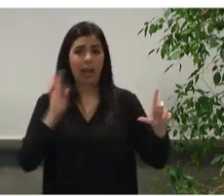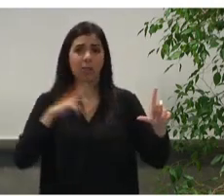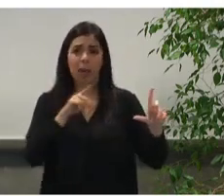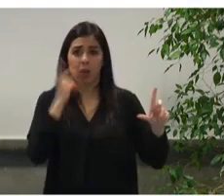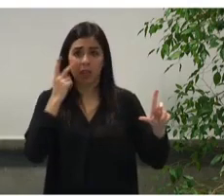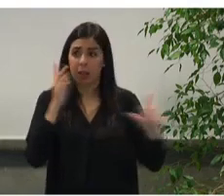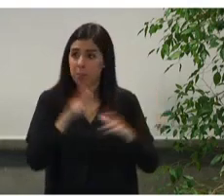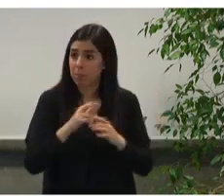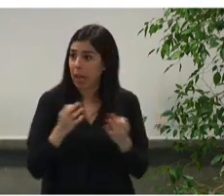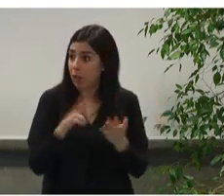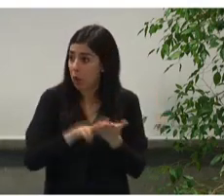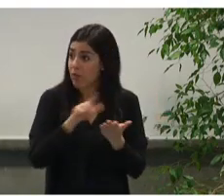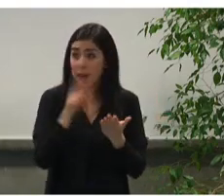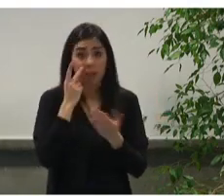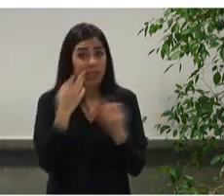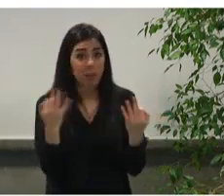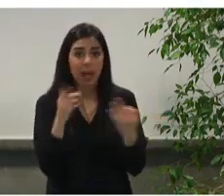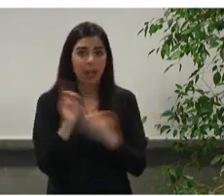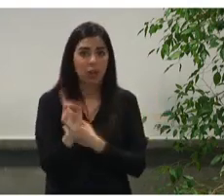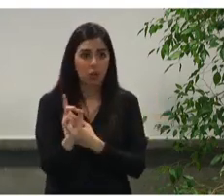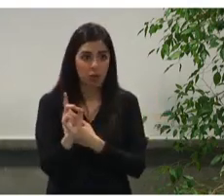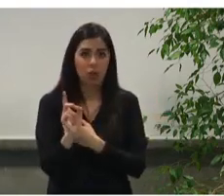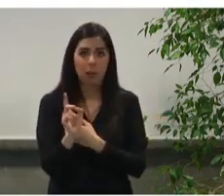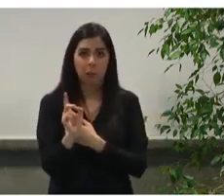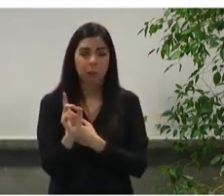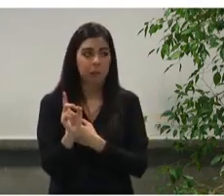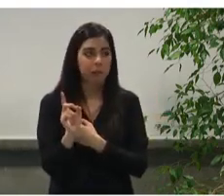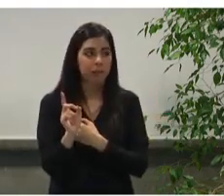Me lo confermate? No.